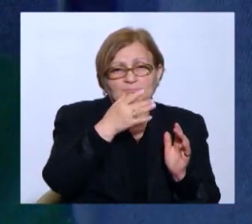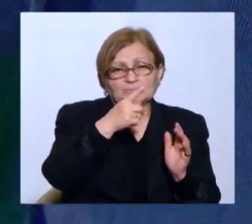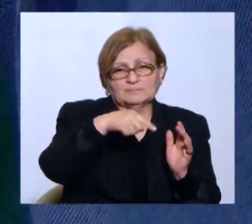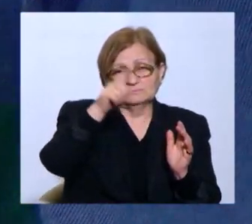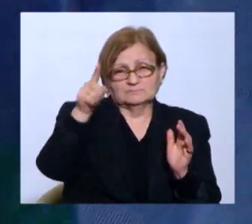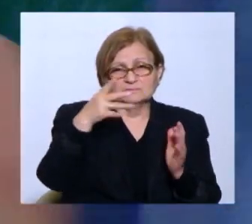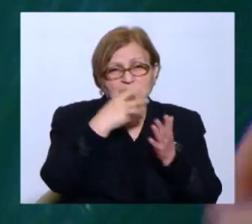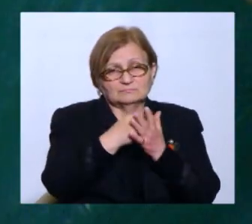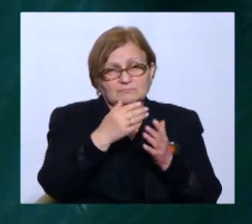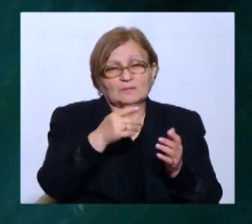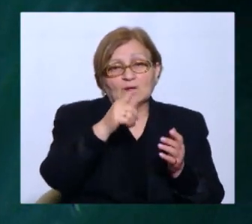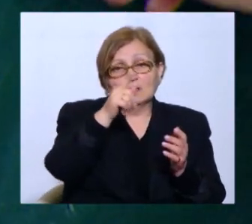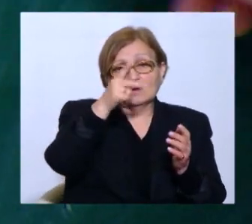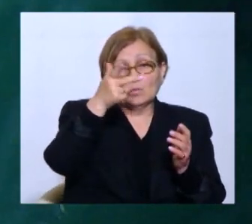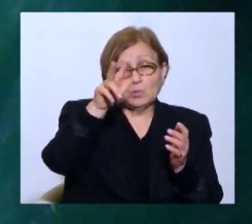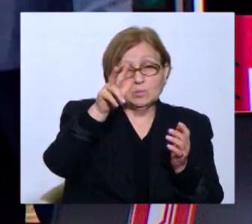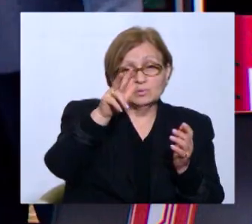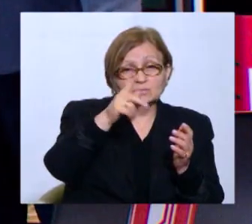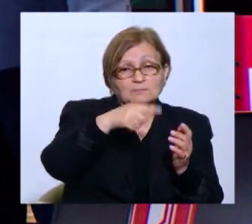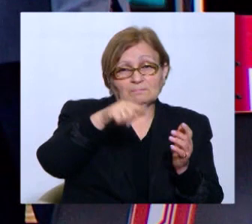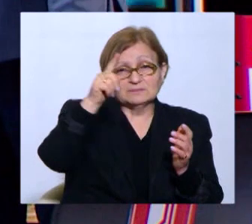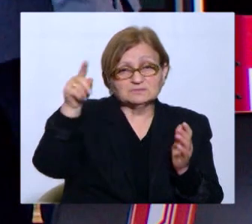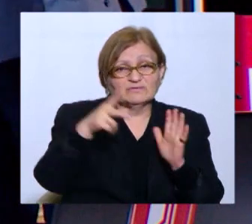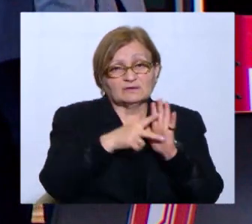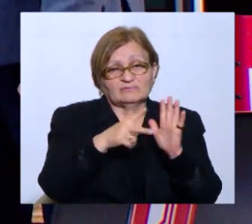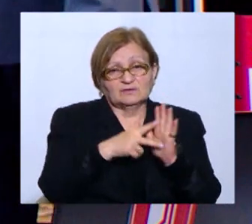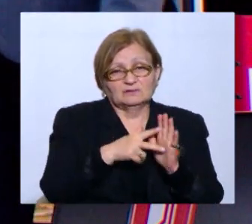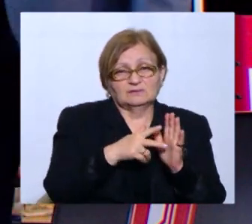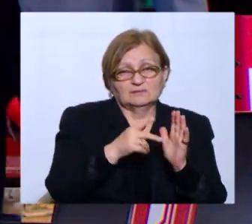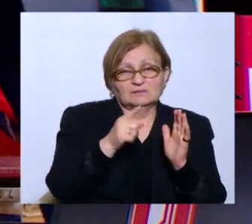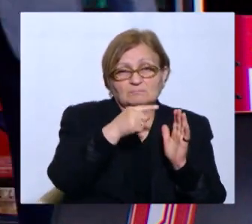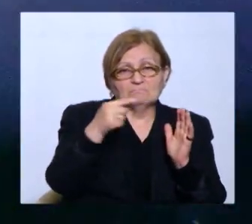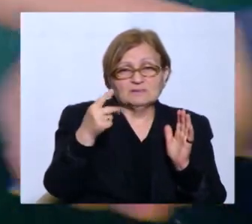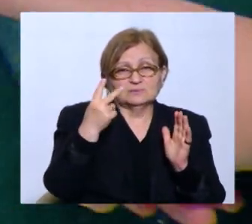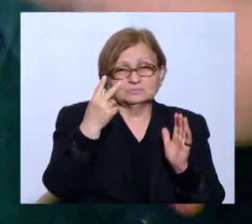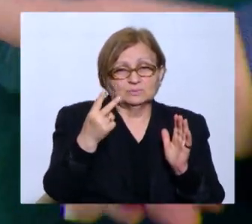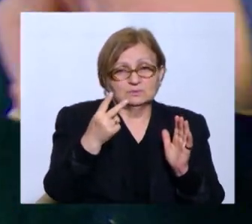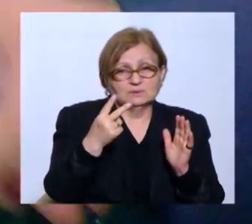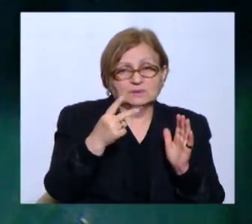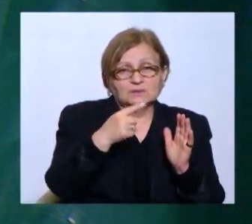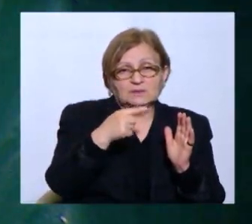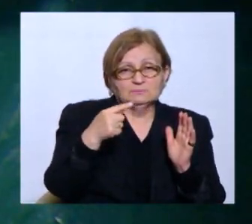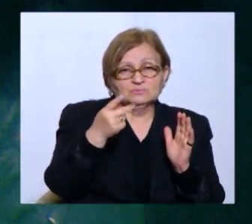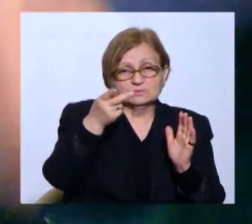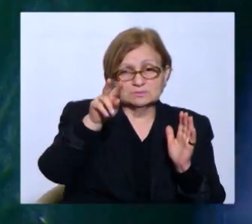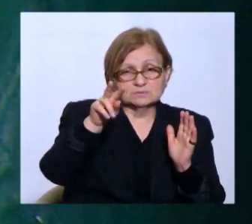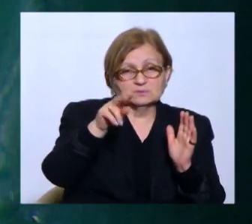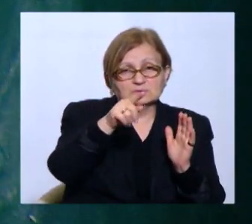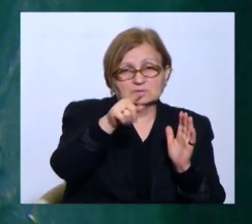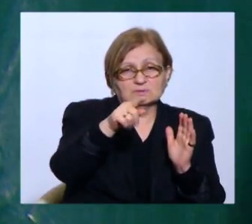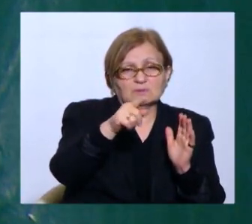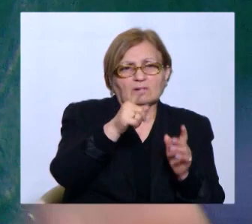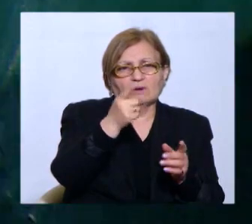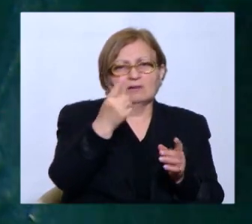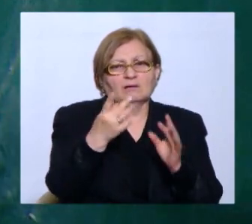რიცხვია. კუბური ფესვი და კუბური ფესვი -8-დან არის -2, იმიტომ რომ -2 კუბში კენტი ხარისხია,